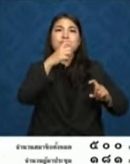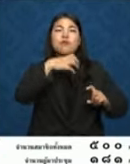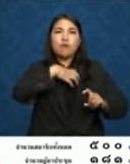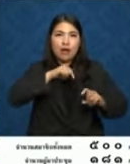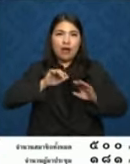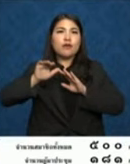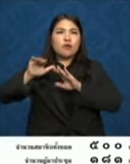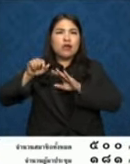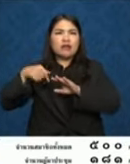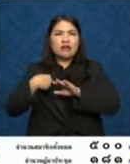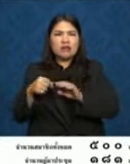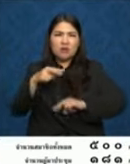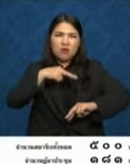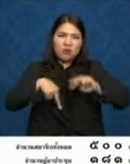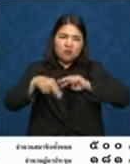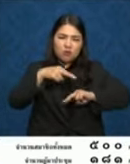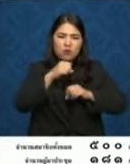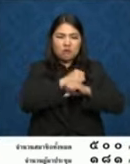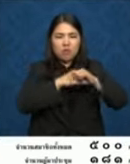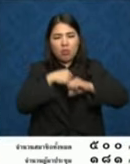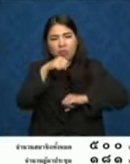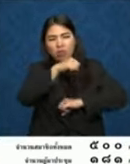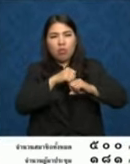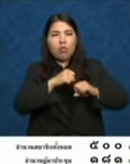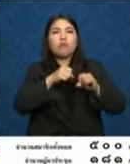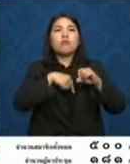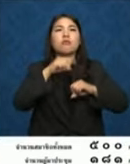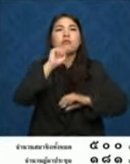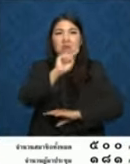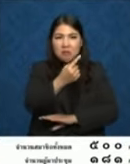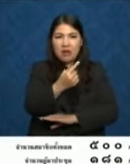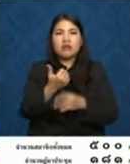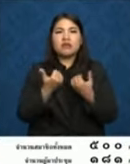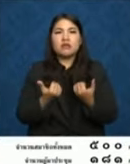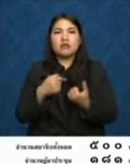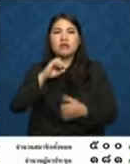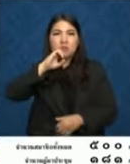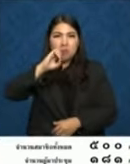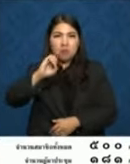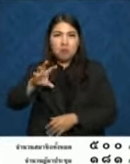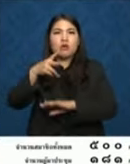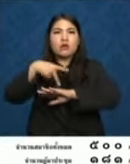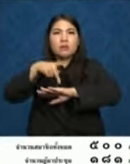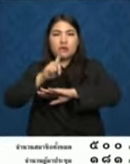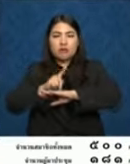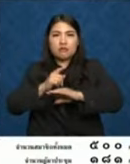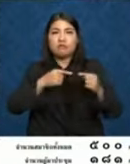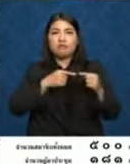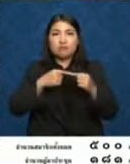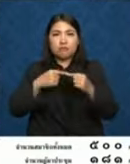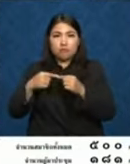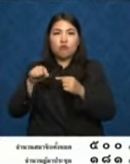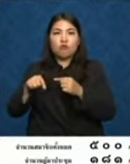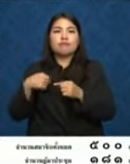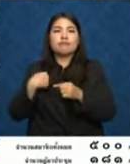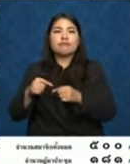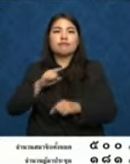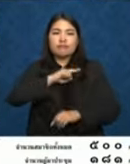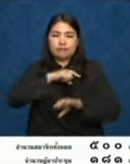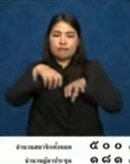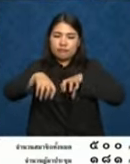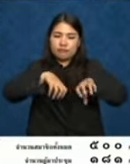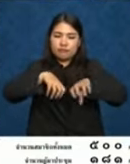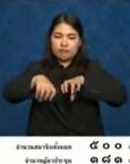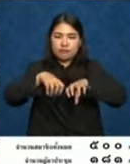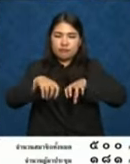การรื้อถอนและสร้างอาคารใหม่ให้กับนักเรียนด้วยครับจึงนำเรียนให้ท่านประธานผ่านท่านประธานหน่วยงานที่เกี่ยวข้องดำเนินการต่อ